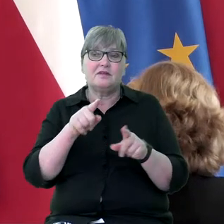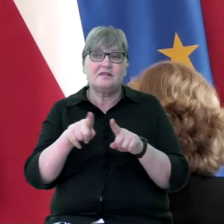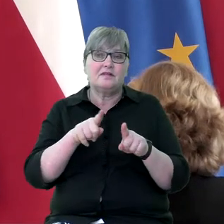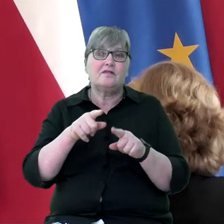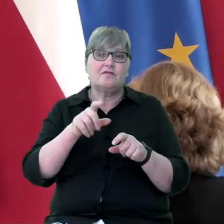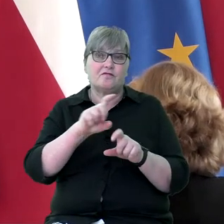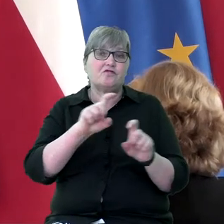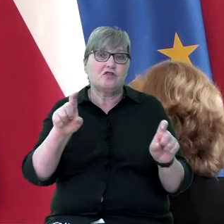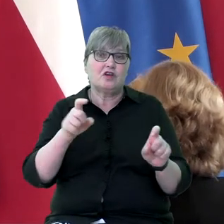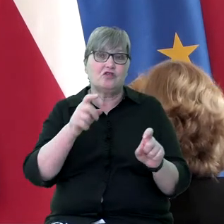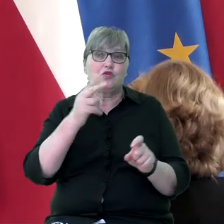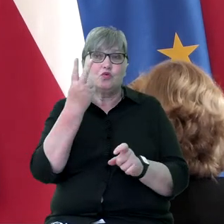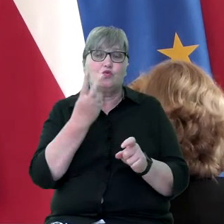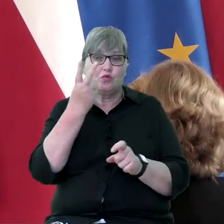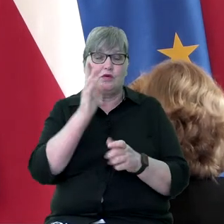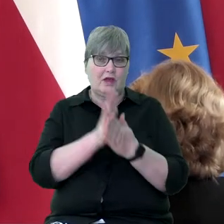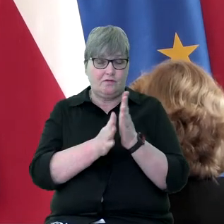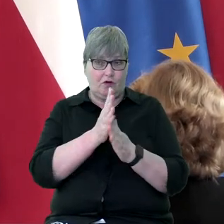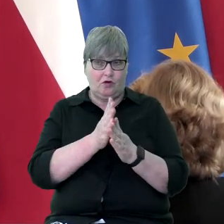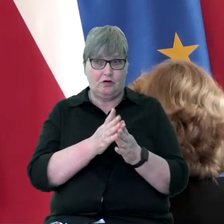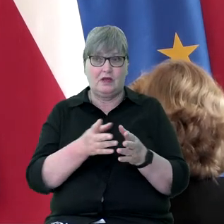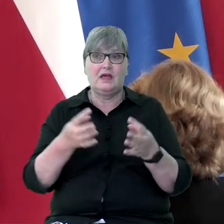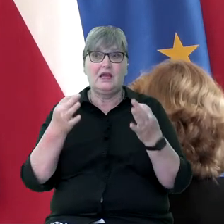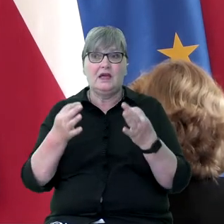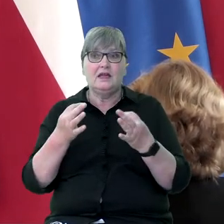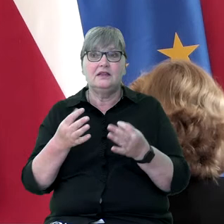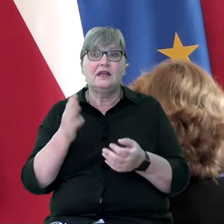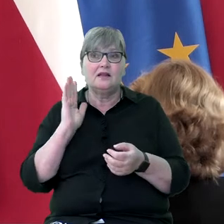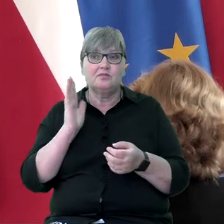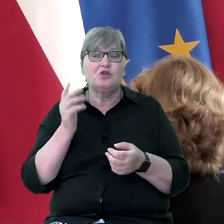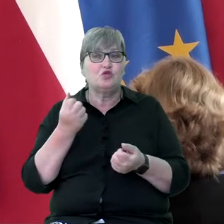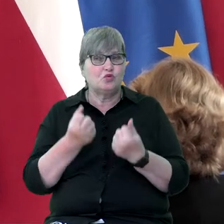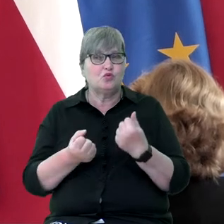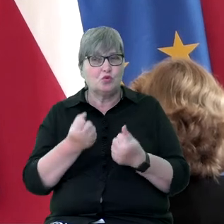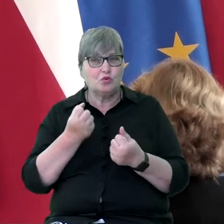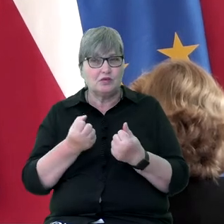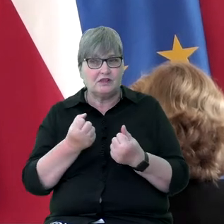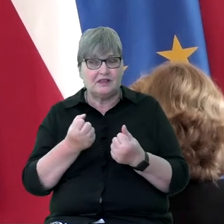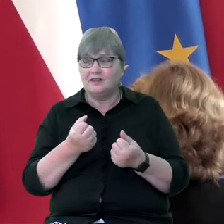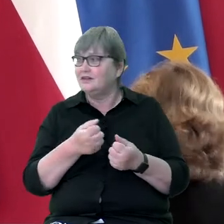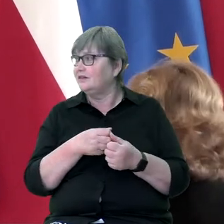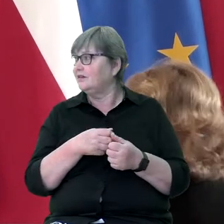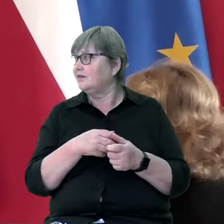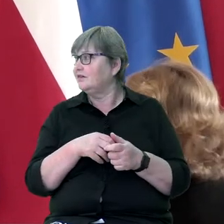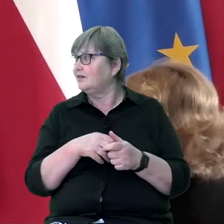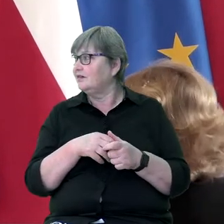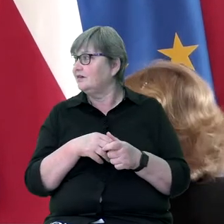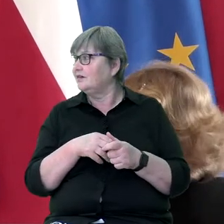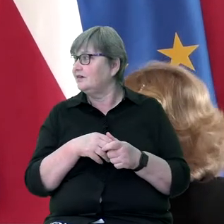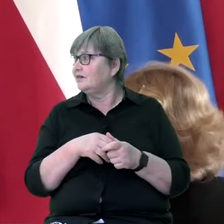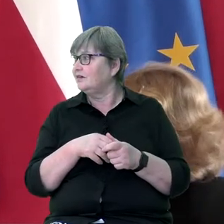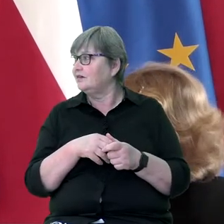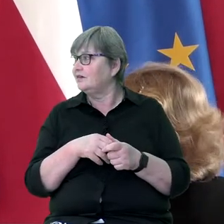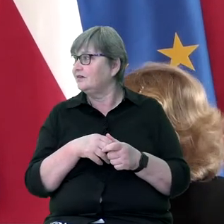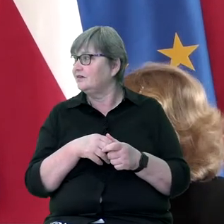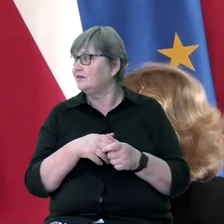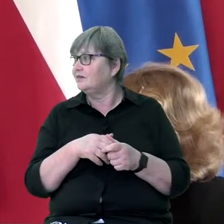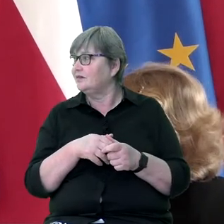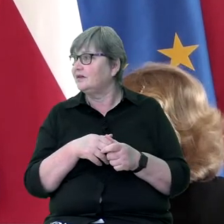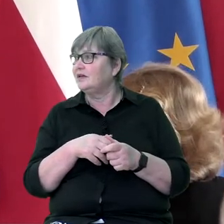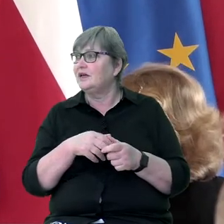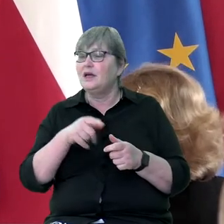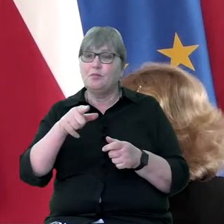Teraz będzie trochę trudniej, bo trzeba zejść od rzeczywistości zetabajtów do znowu takiej bardziej